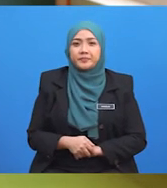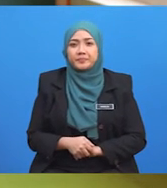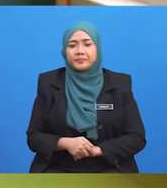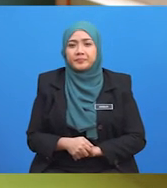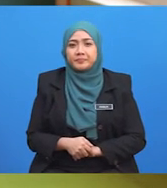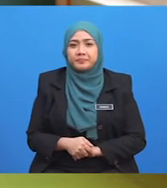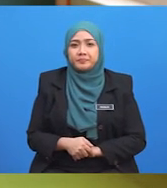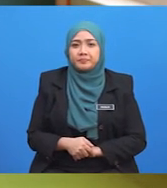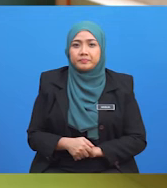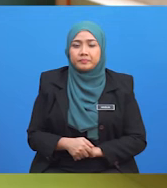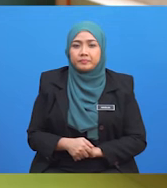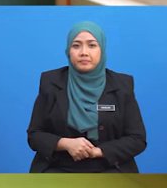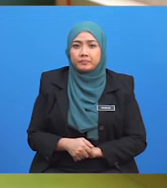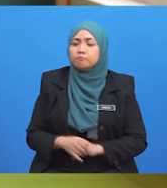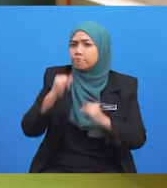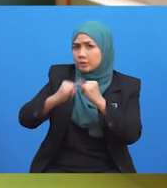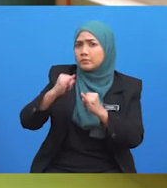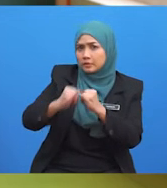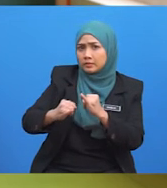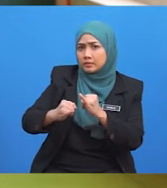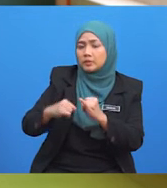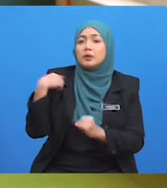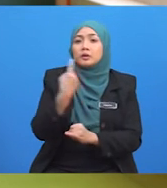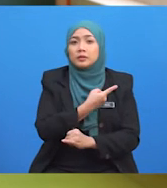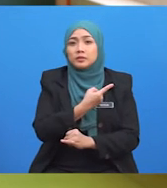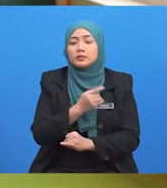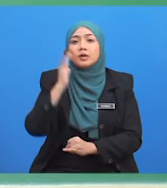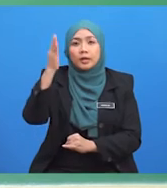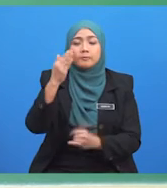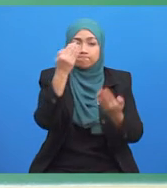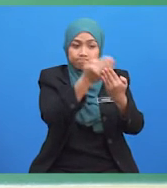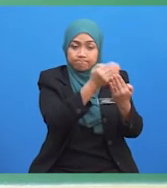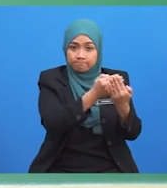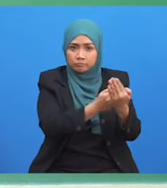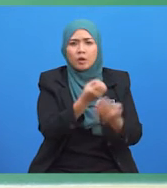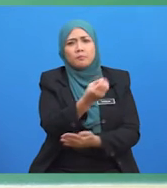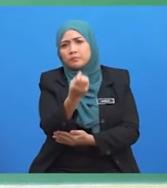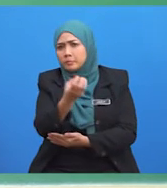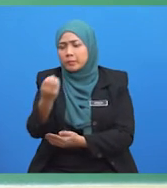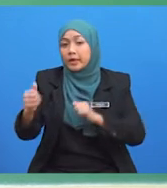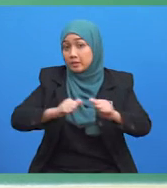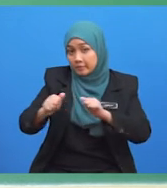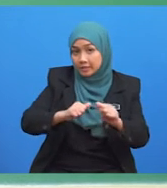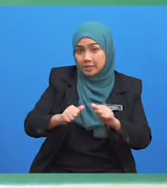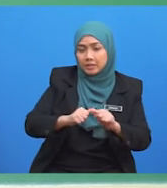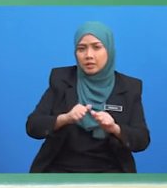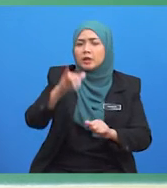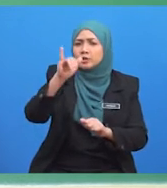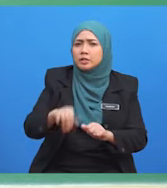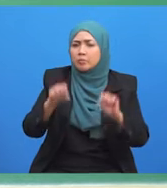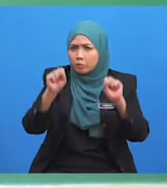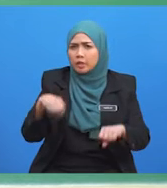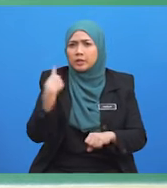tepat. Akhir sekali, kita akan senaraikan beberapa aktiviti yang boleh